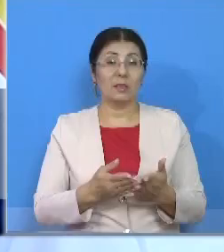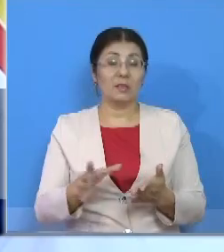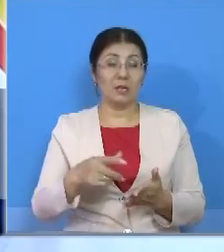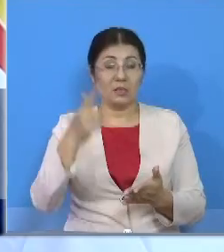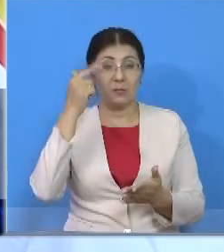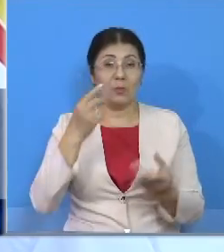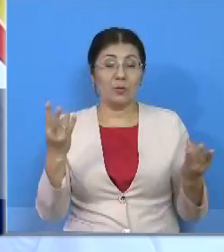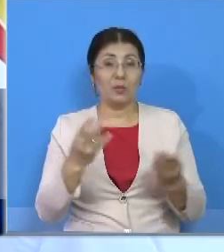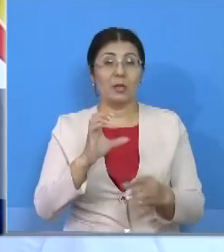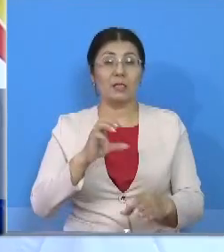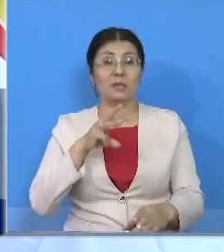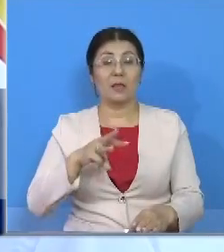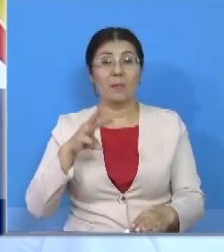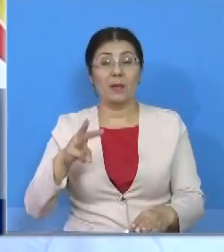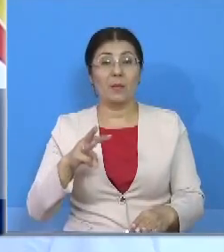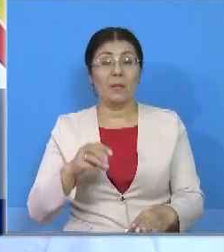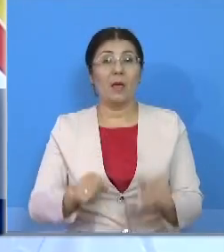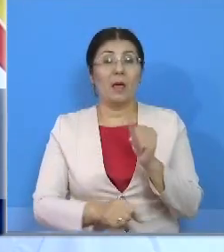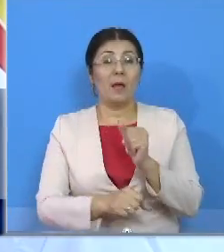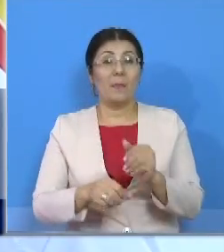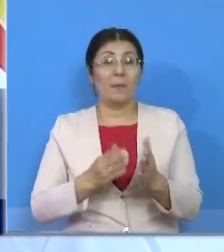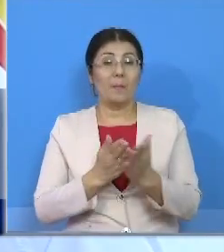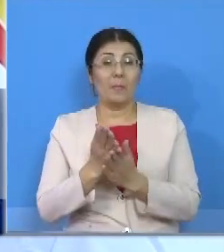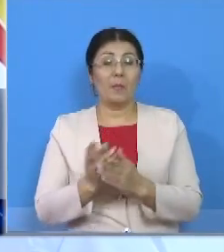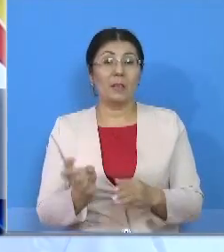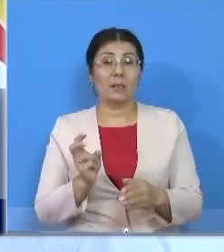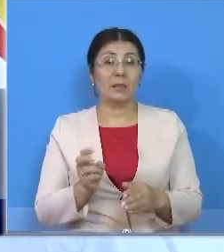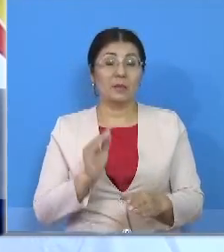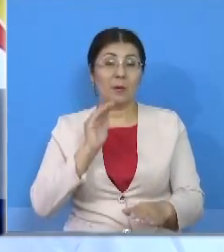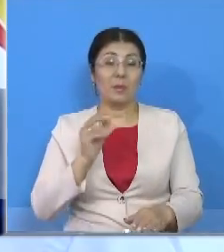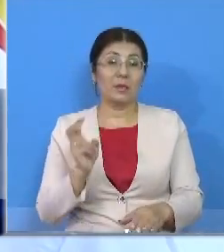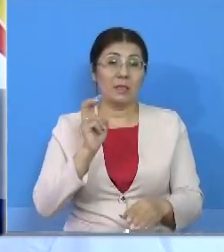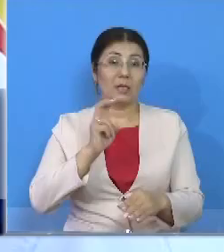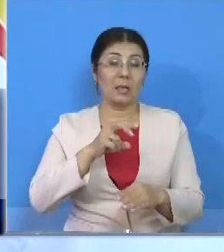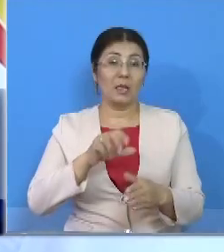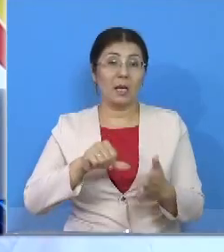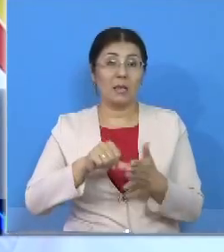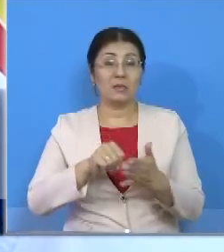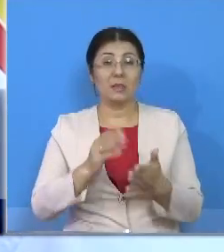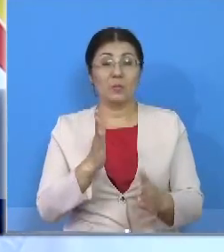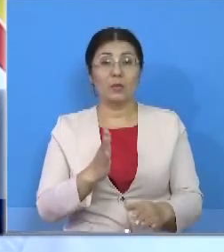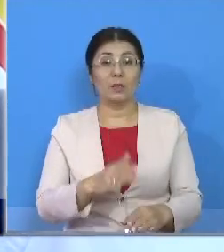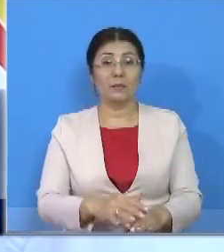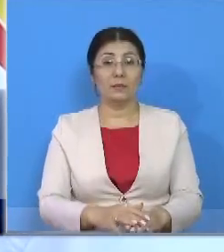Сол үшін арнайы SM мамандар қатысып, имамдарға жаңағыдай теориялық және практикалық жұмыстар жасайтын болады.